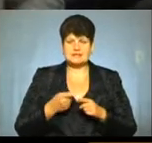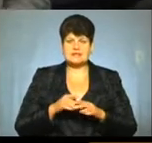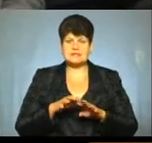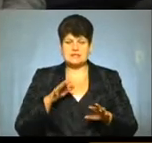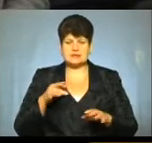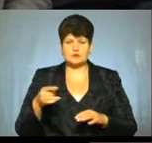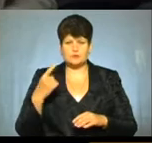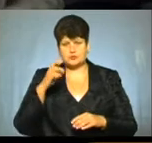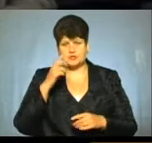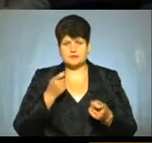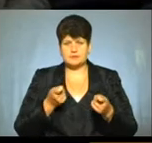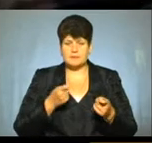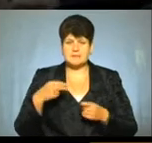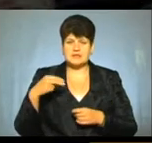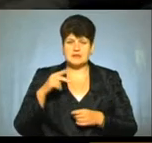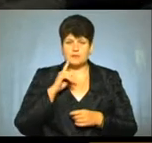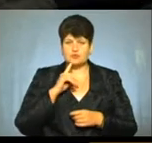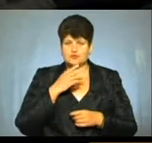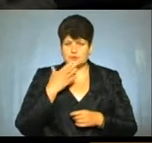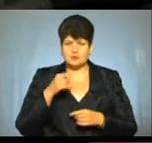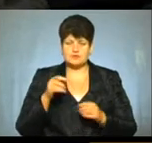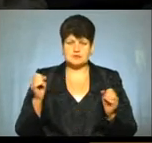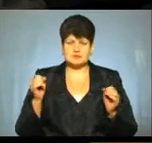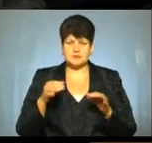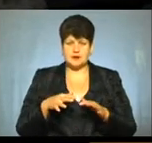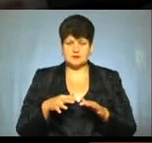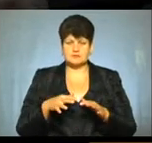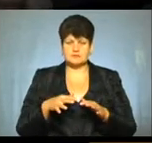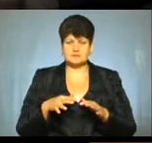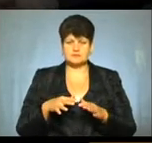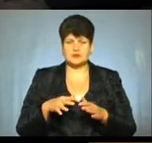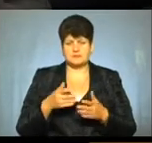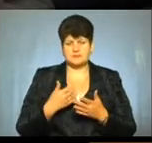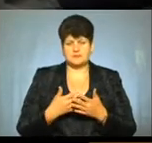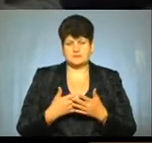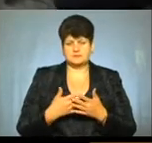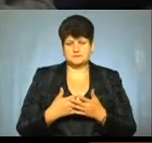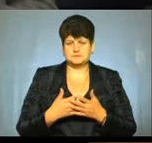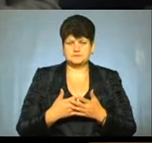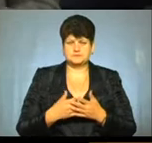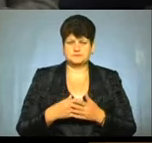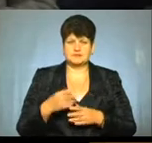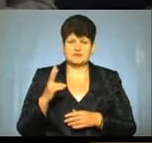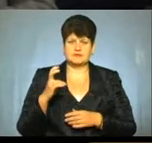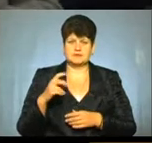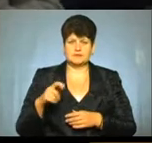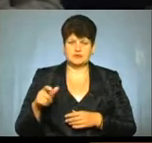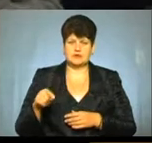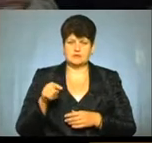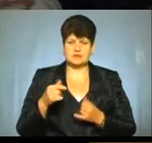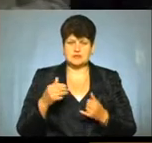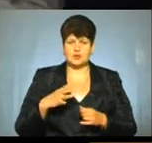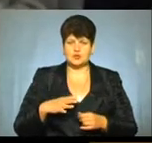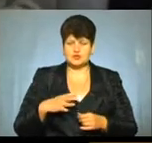зал Тернопільської облдержадміністрації. Президента поки що немає. Тут зібралося, за словами прес-секретаря облдержадміністрації, близько 200